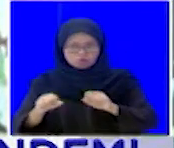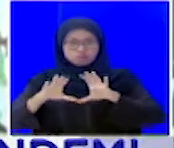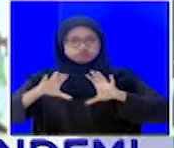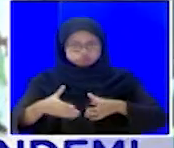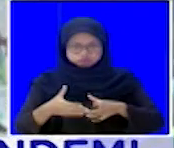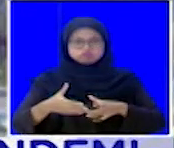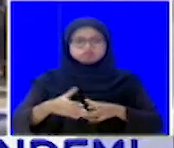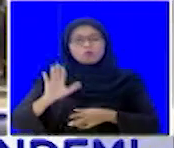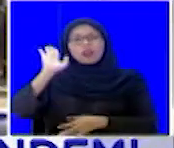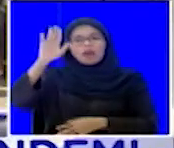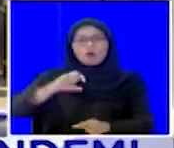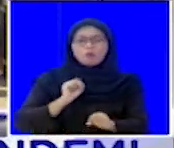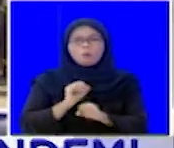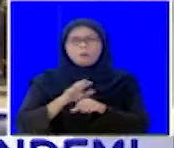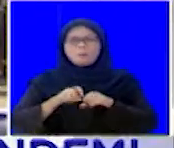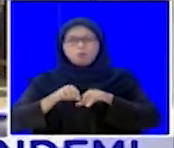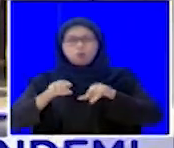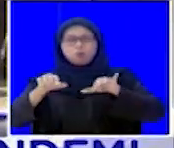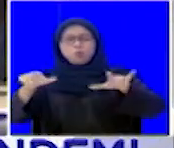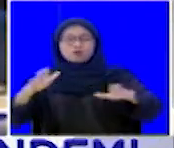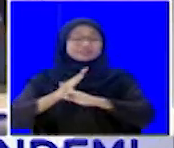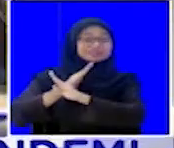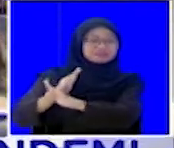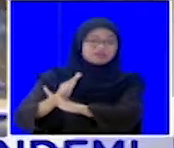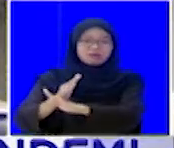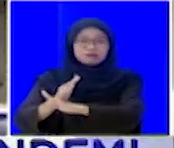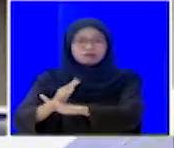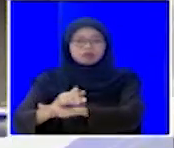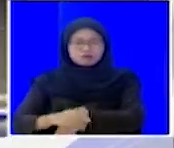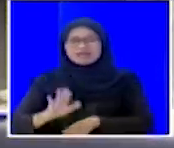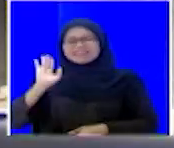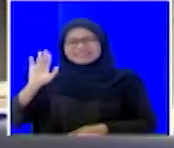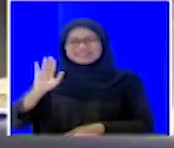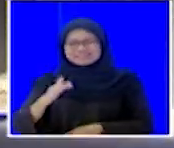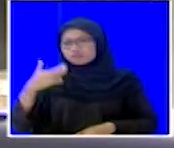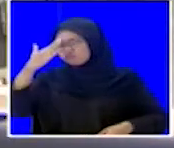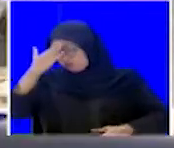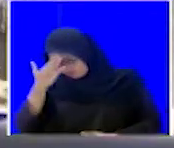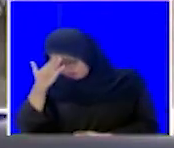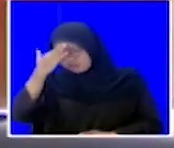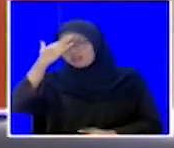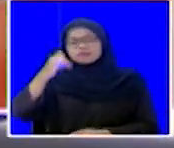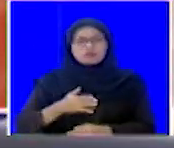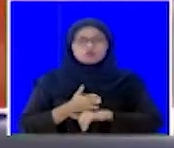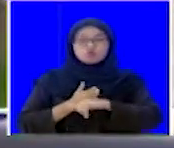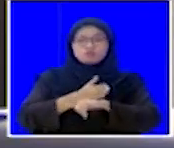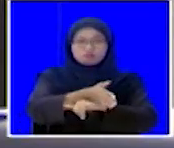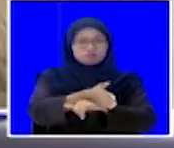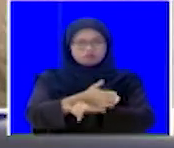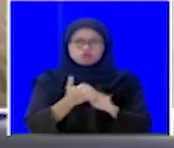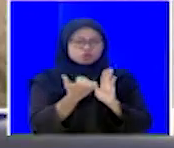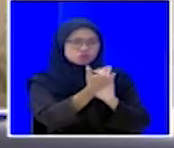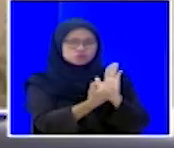wabah COVID-19, kita harus memastikan penyelenggaraan ibadah kurban sesuai dengan ketentuan syariah dan